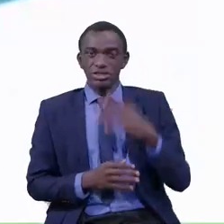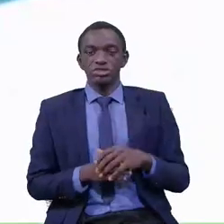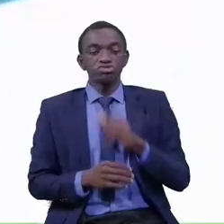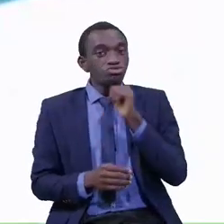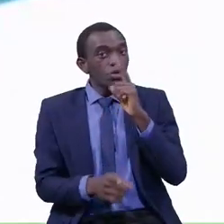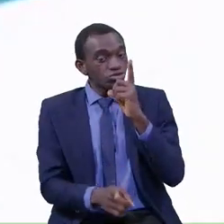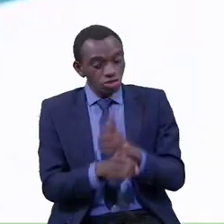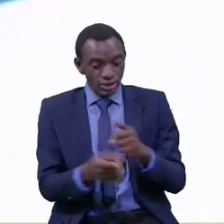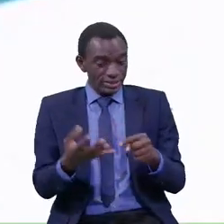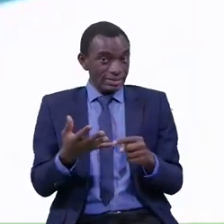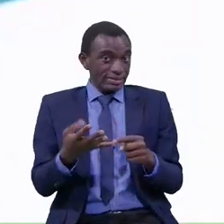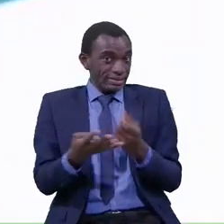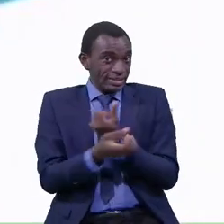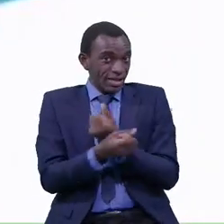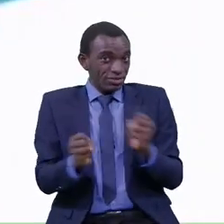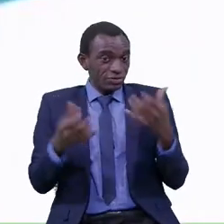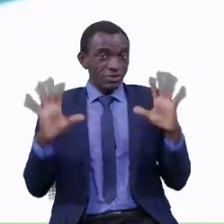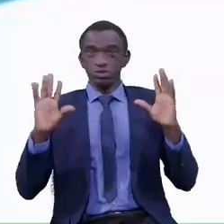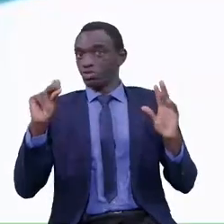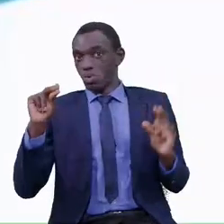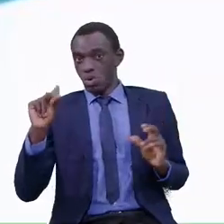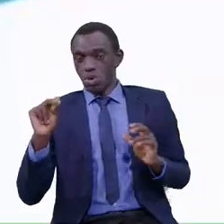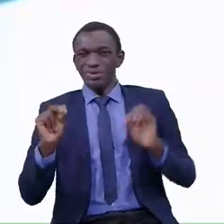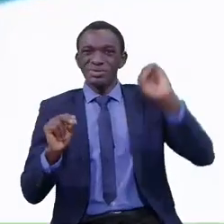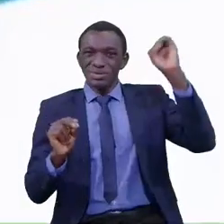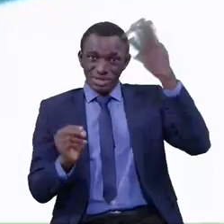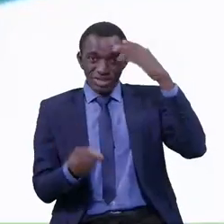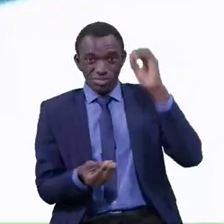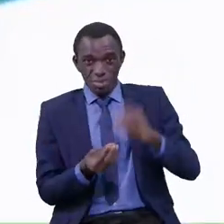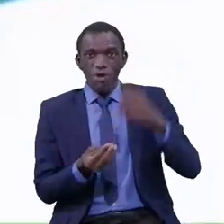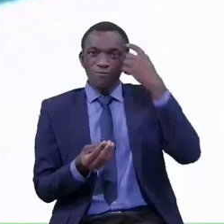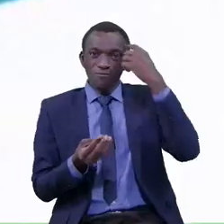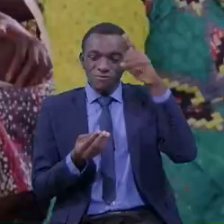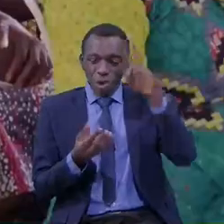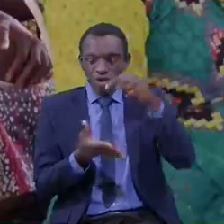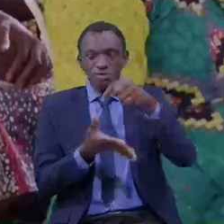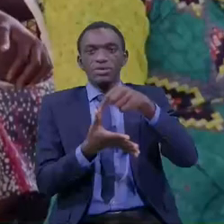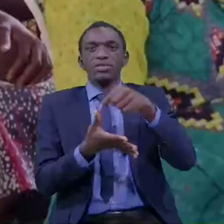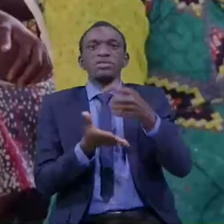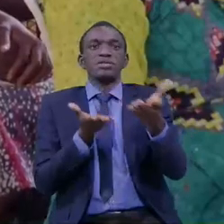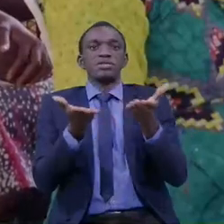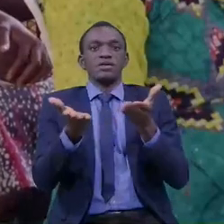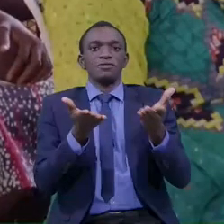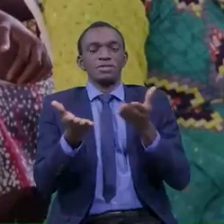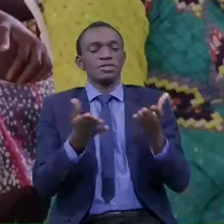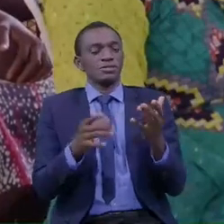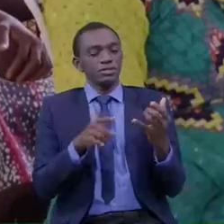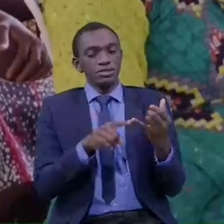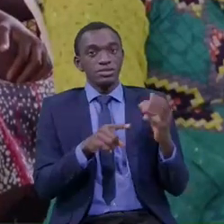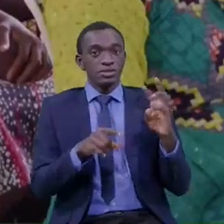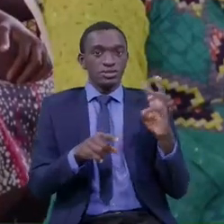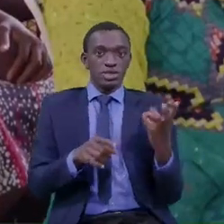pas au salut. La grâce aussi est disponible pour le service. Sixièmement, il y a la grâce pour le